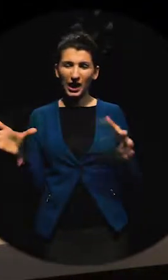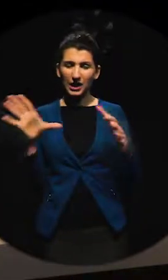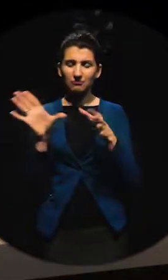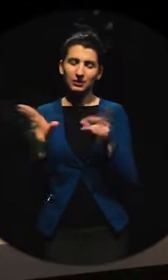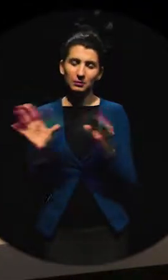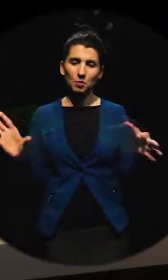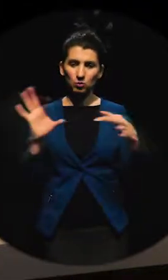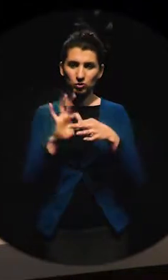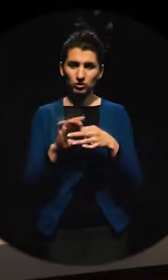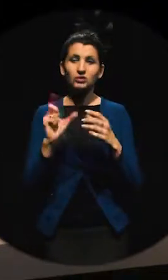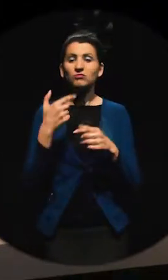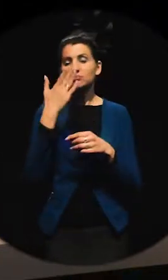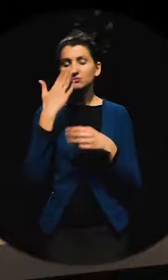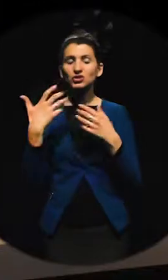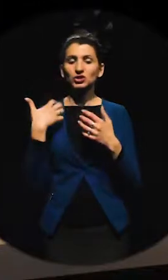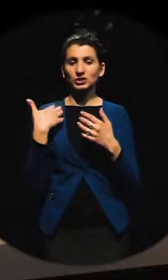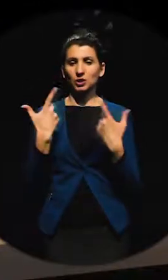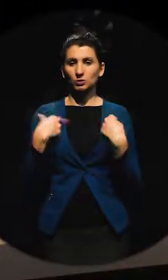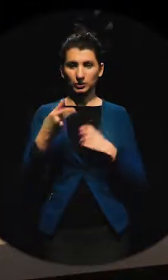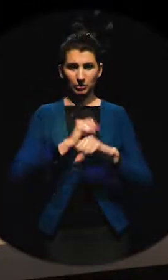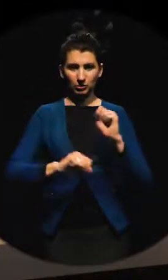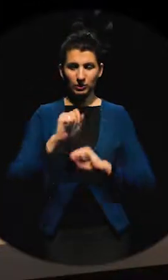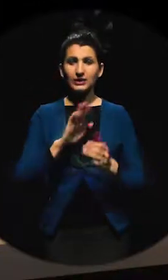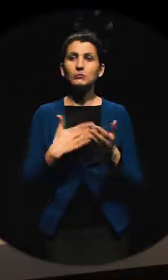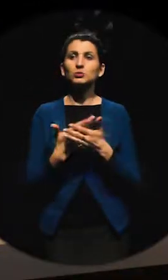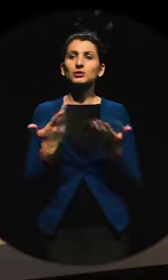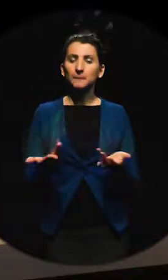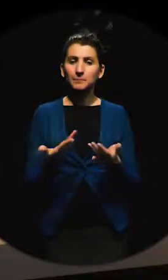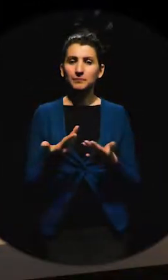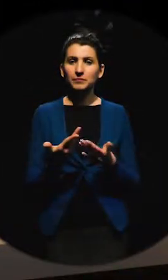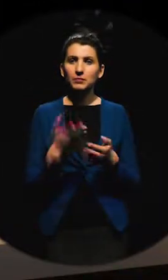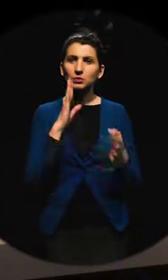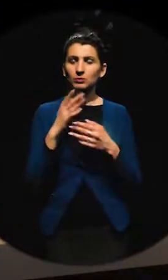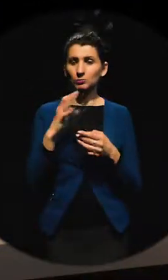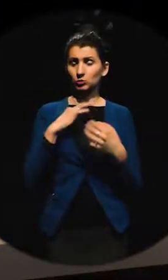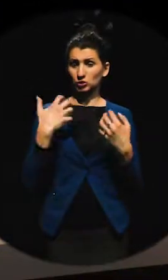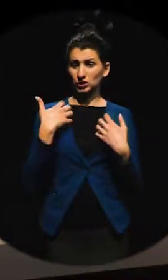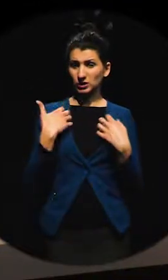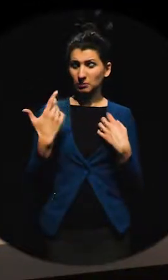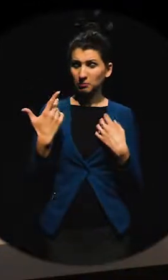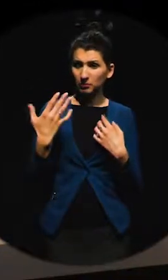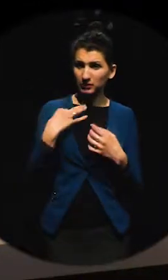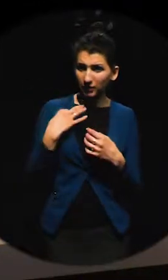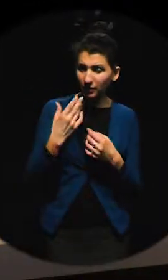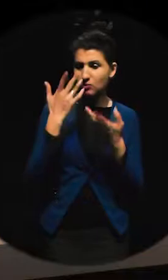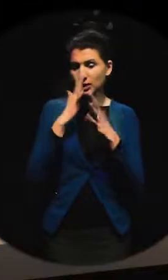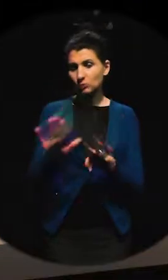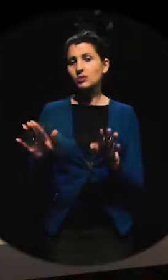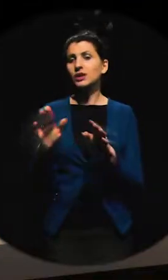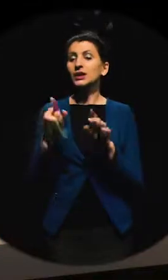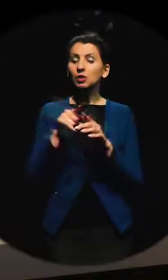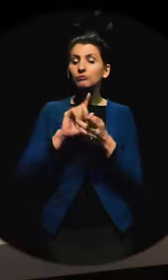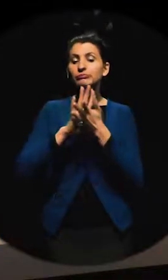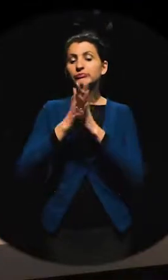niepełnosprawnościami zmagają się na co dzień, w przestrzeni publicznej uczynienie z tego kwestii politycznej, z